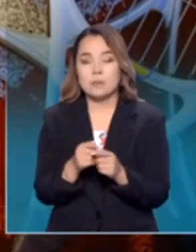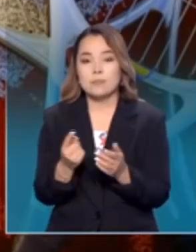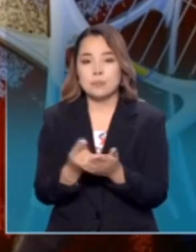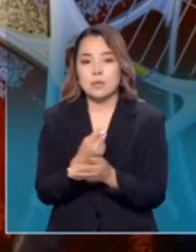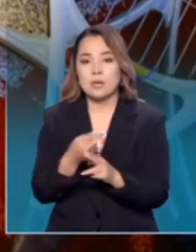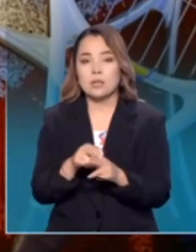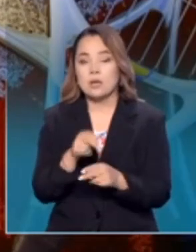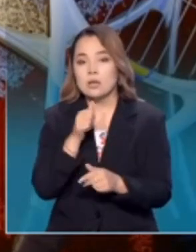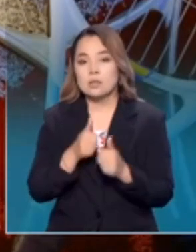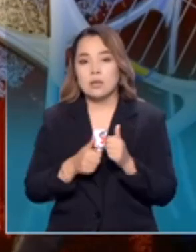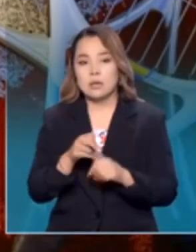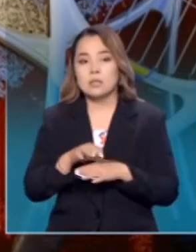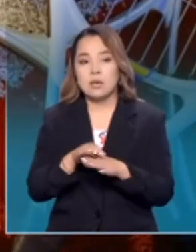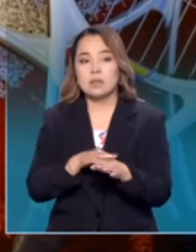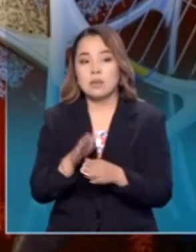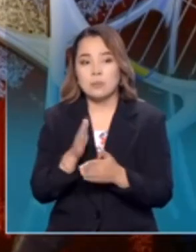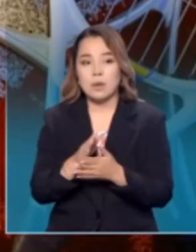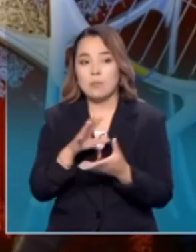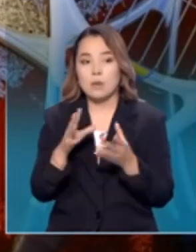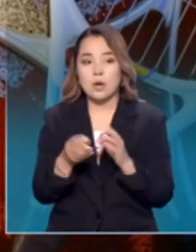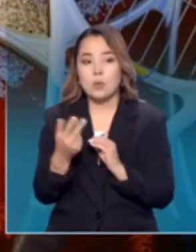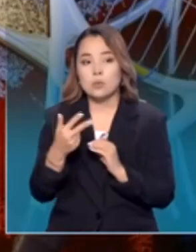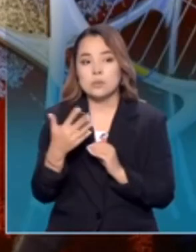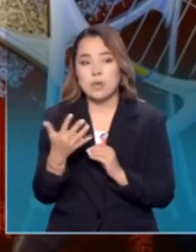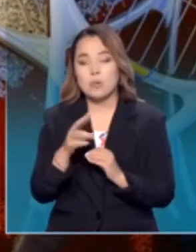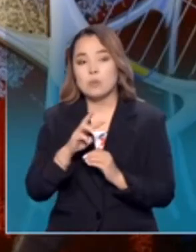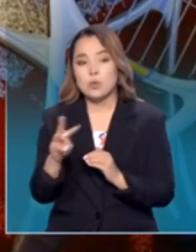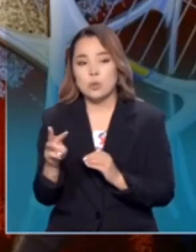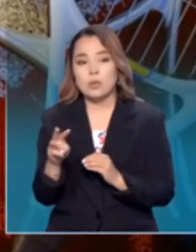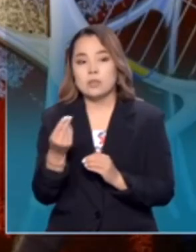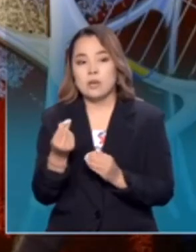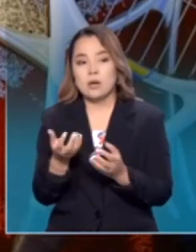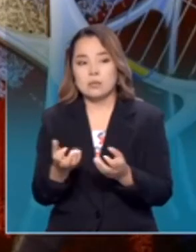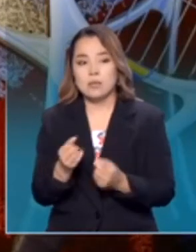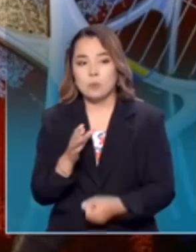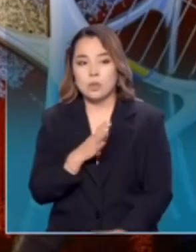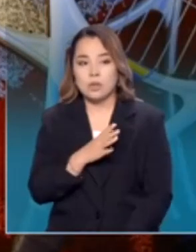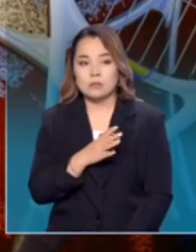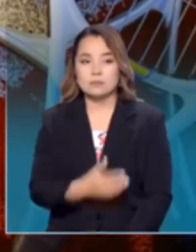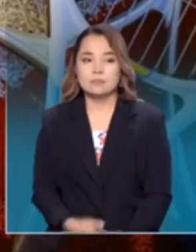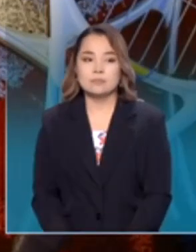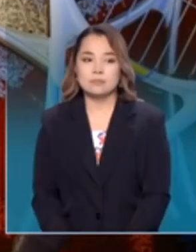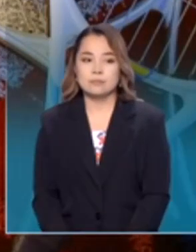сынның алғашқы айналымында өнер көрсеткені үшін барлығы 35 миллион теңгені олжалаған.